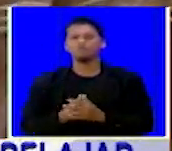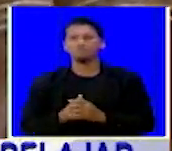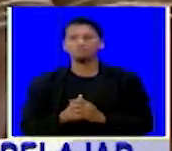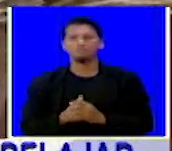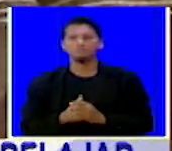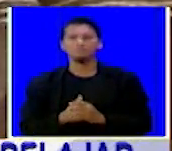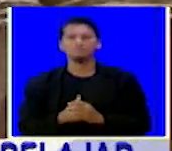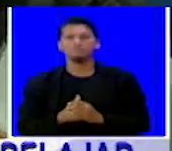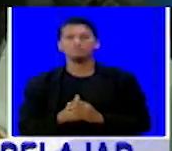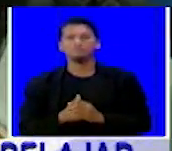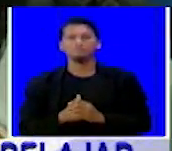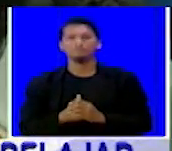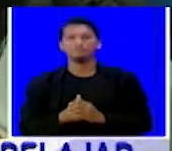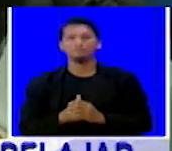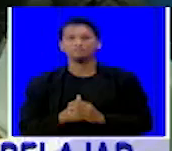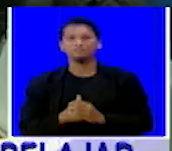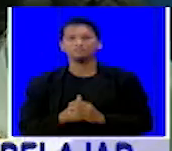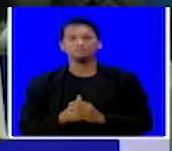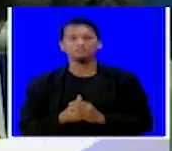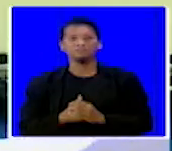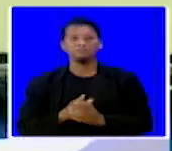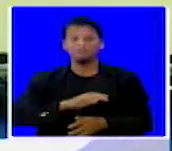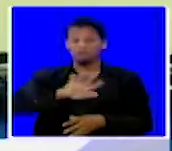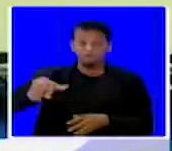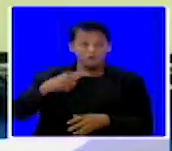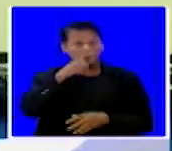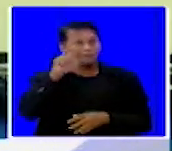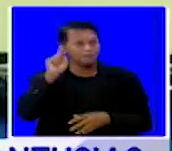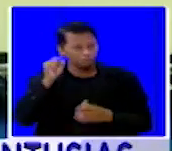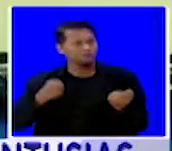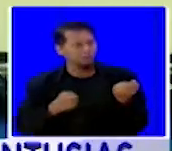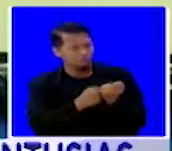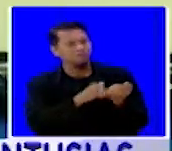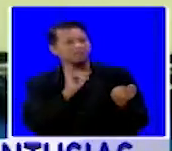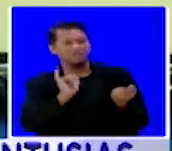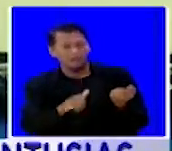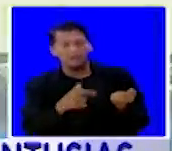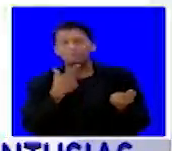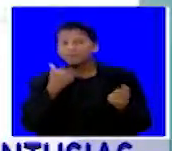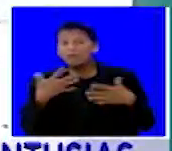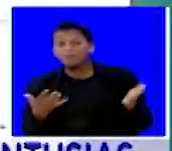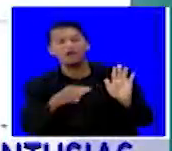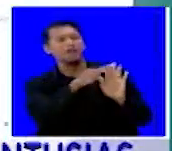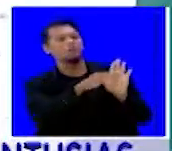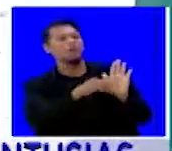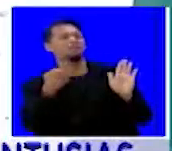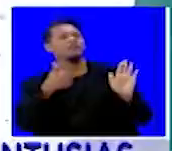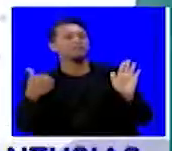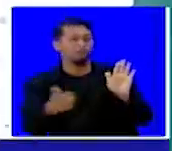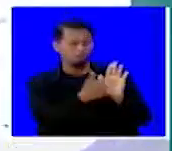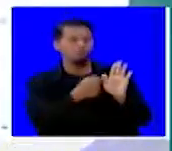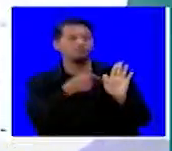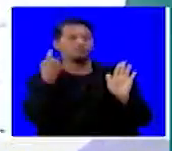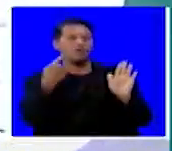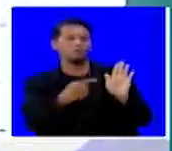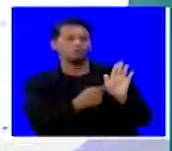sekolah tatap muka ini, ternyata hampir seluruh orang tua siswa mendukung dengan syarat protokol kesehatan tetap terjaga. Ya bagus, harus dimulai tatap